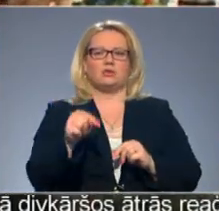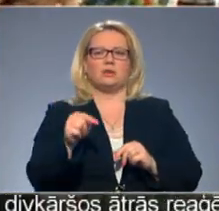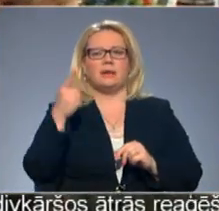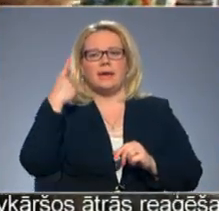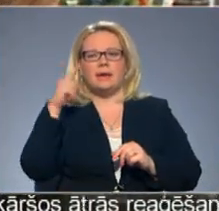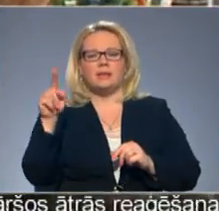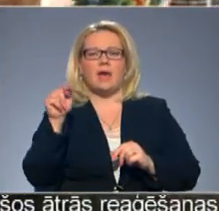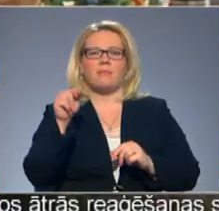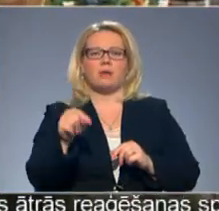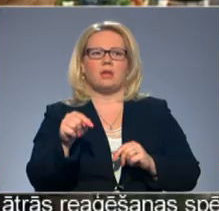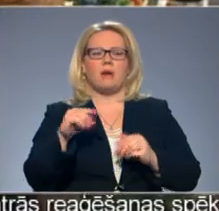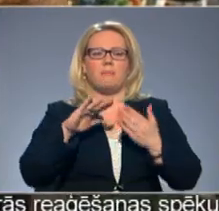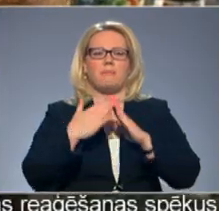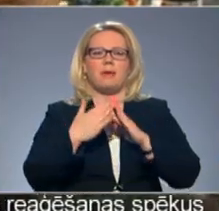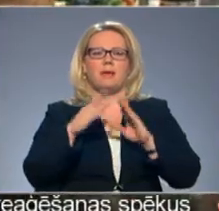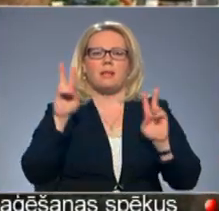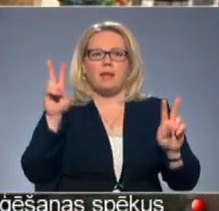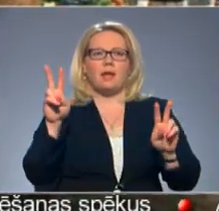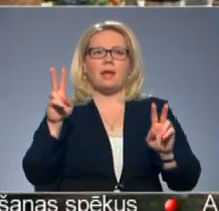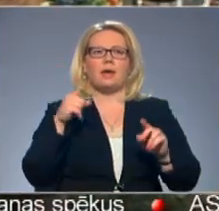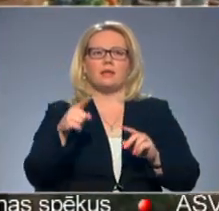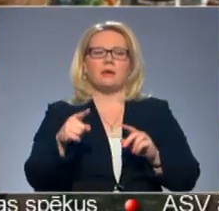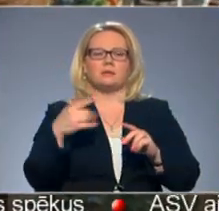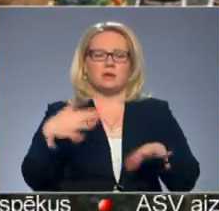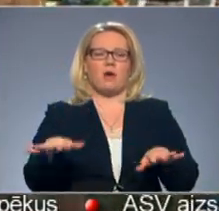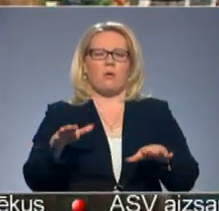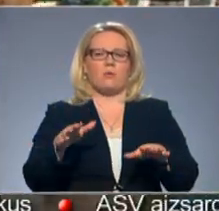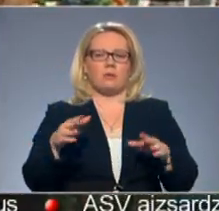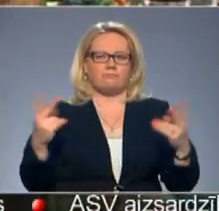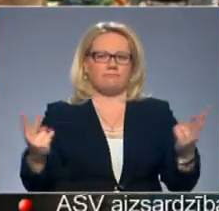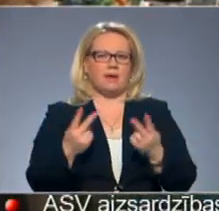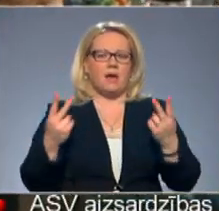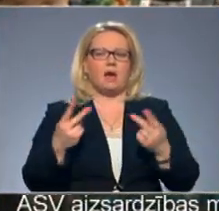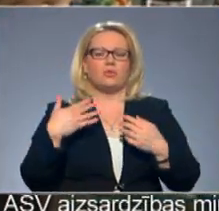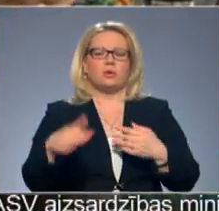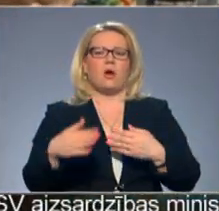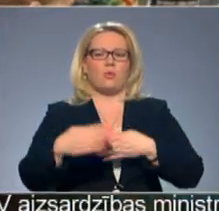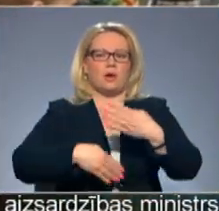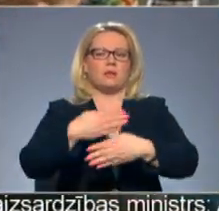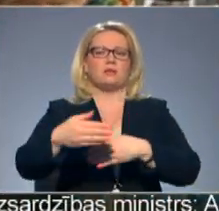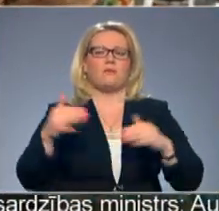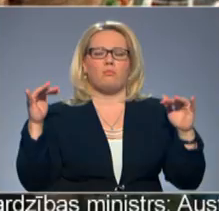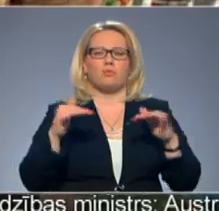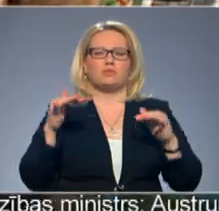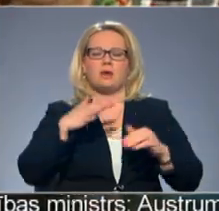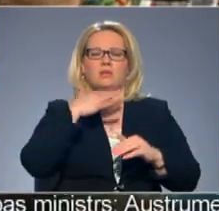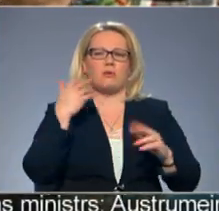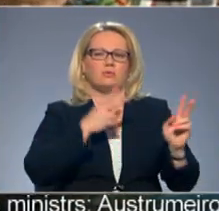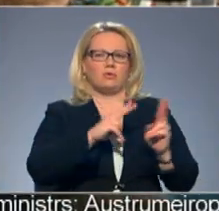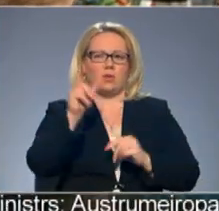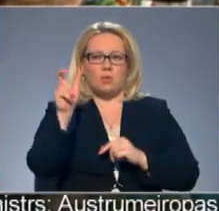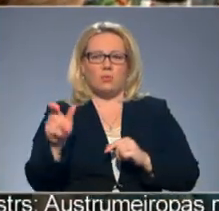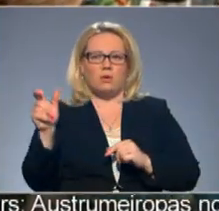ideja par šim te sadāmtošanam pilī nāca tā, ka nu, tas ir iegājis, jau viņš jau iet savu ceļu un pulcējis daudz šos dejotājus un domāju, ka šis